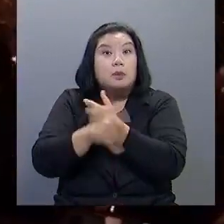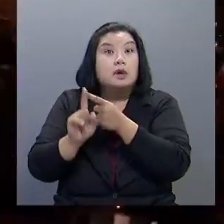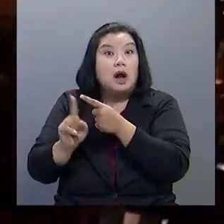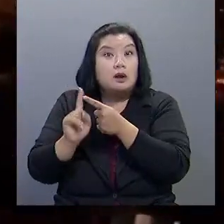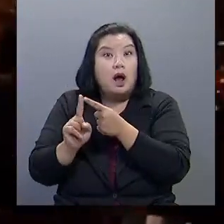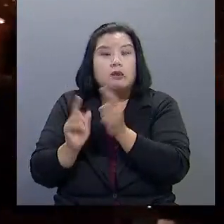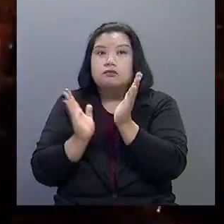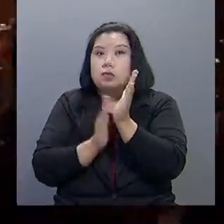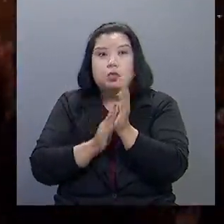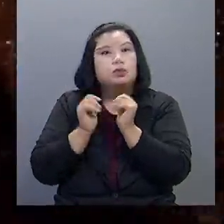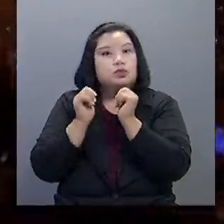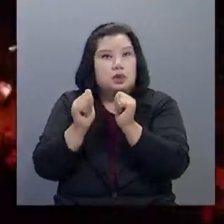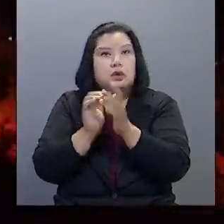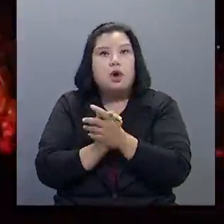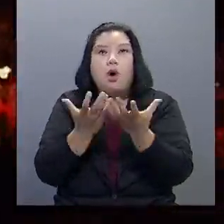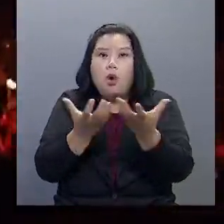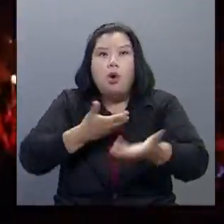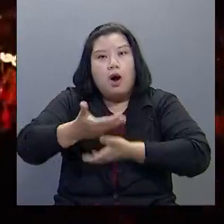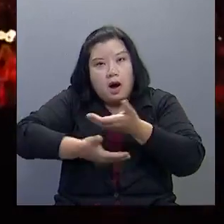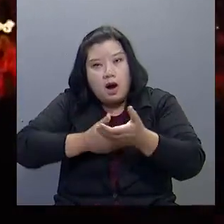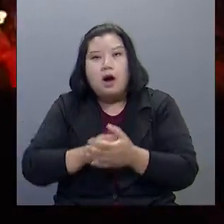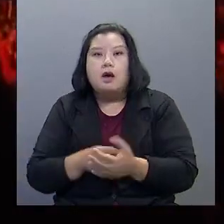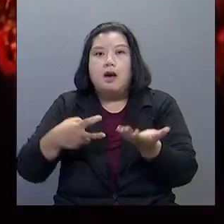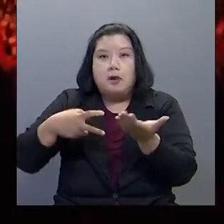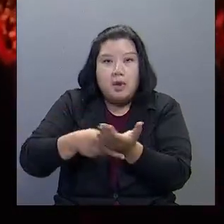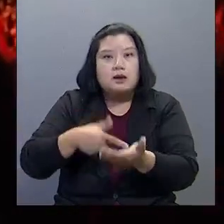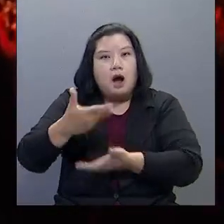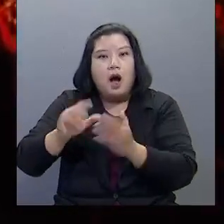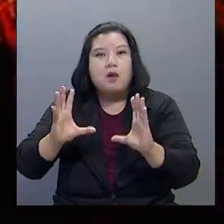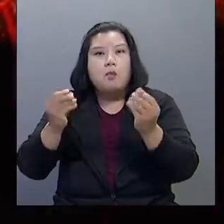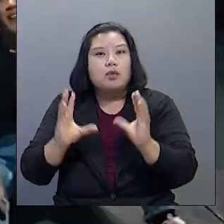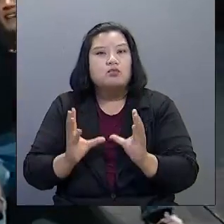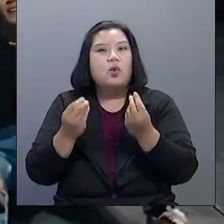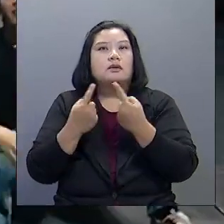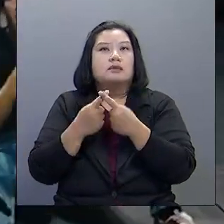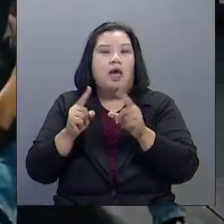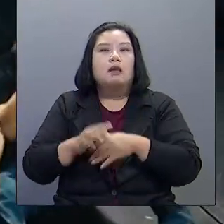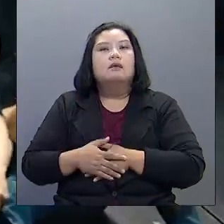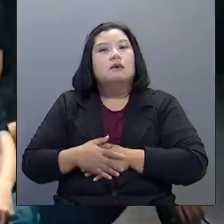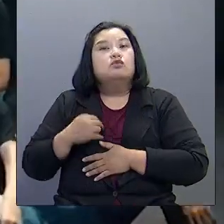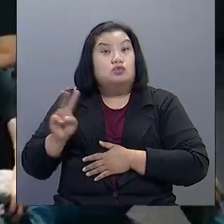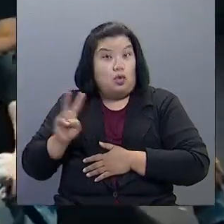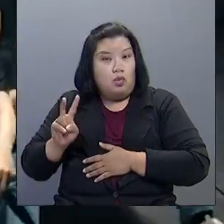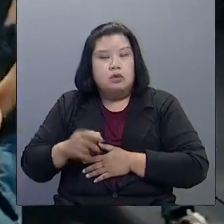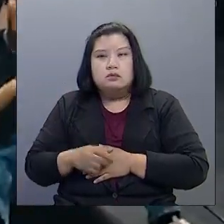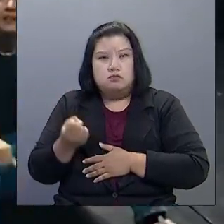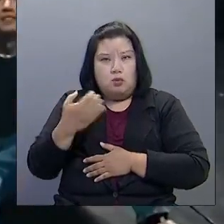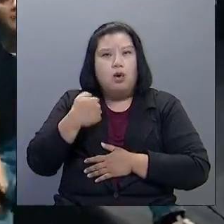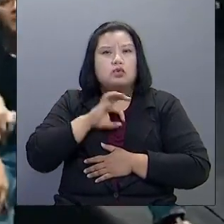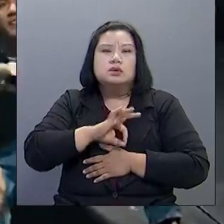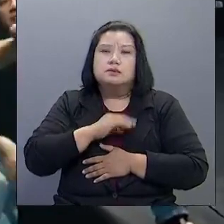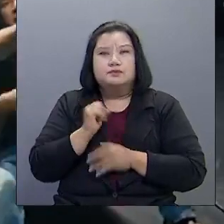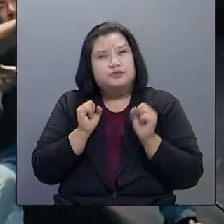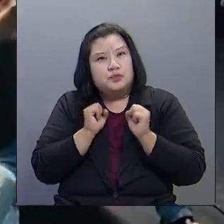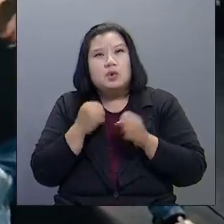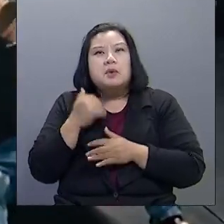นะคะเพราะว่าทั้งบัตรสินค้าที่ระลึกหน้างานก็พากันโซเอาแต่สำหรับหนุ่มๆตอนไปนี่ต้องบอกว่าหวั่นๆเหมือนกันเพราะว่าไม่มั่นใจเลยว่าก